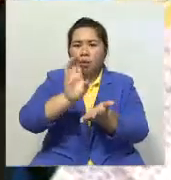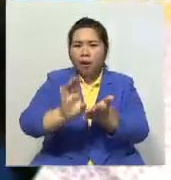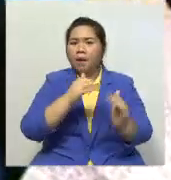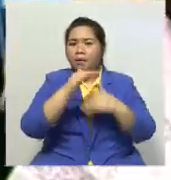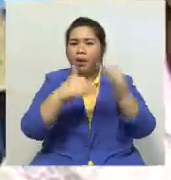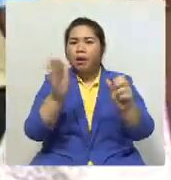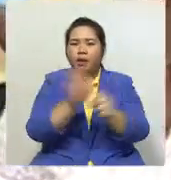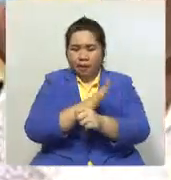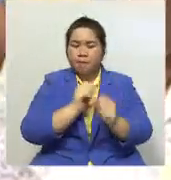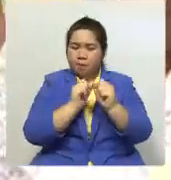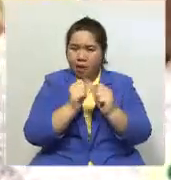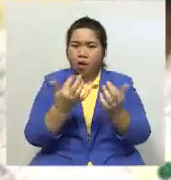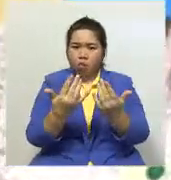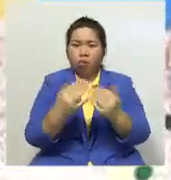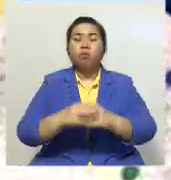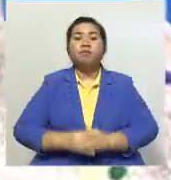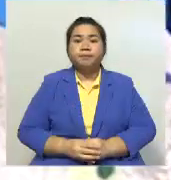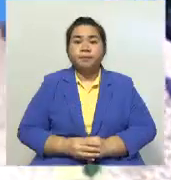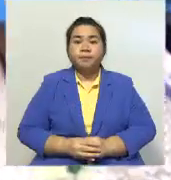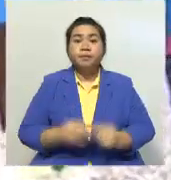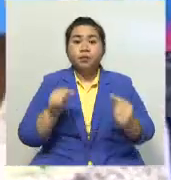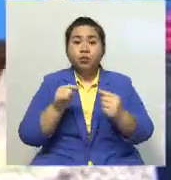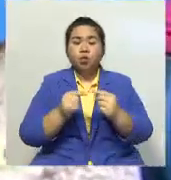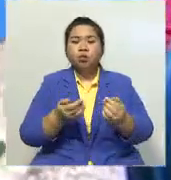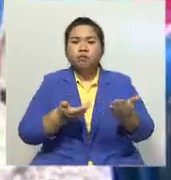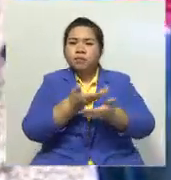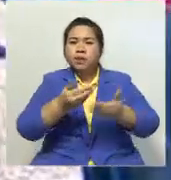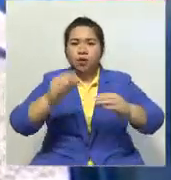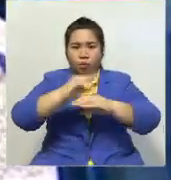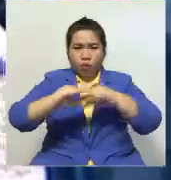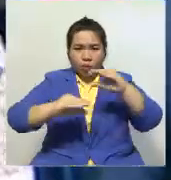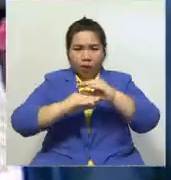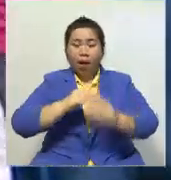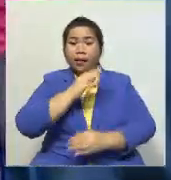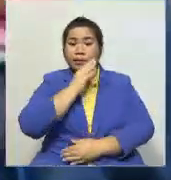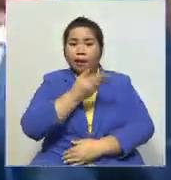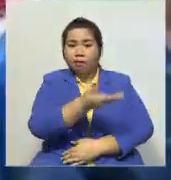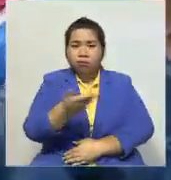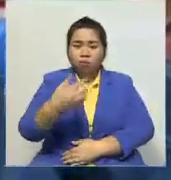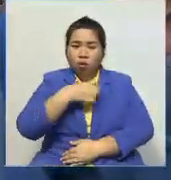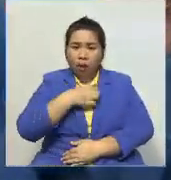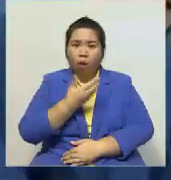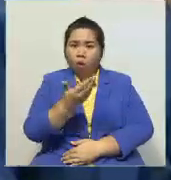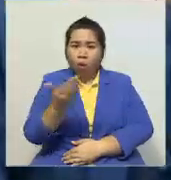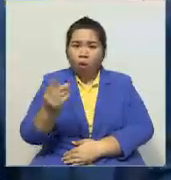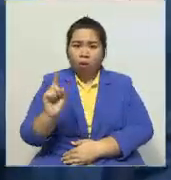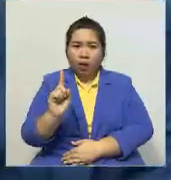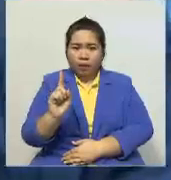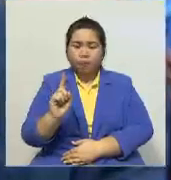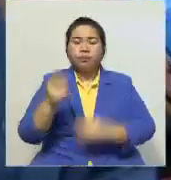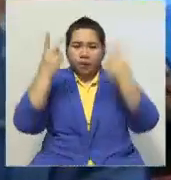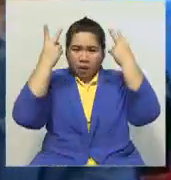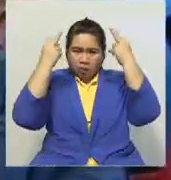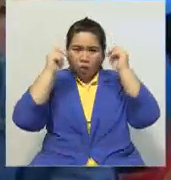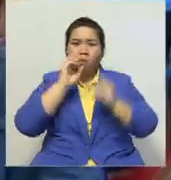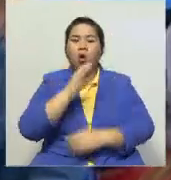ได้เต็มศักยภาพส่วนเรื่องของการพิจารณาโครงการและข้อเรียกร้องต่างๆนะคะนายกรัฐมนตรีเน้นย้ำว่าจะกลั่นกร